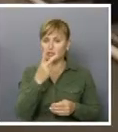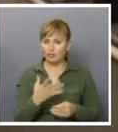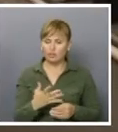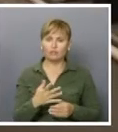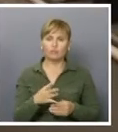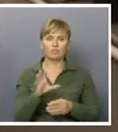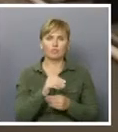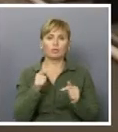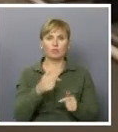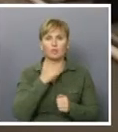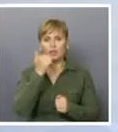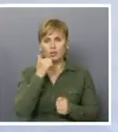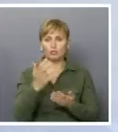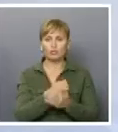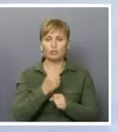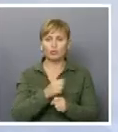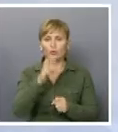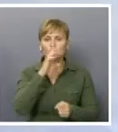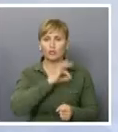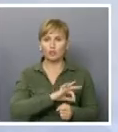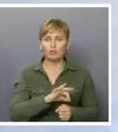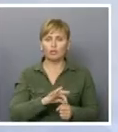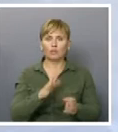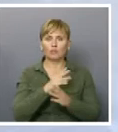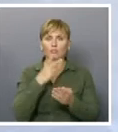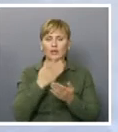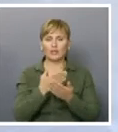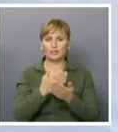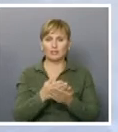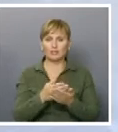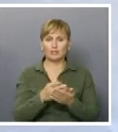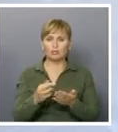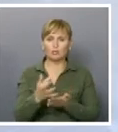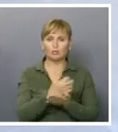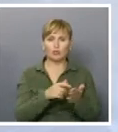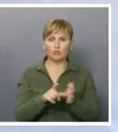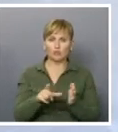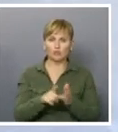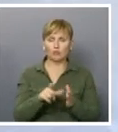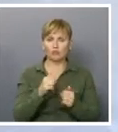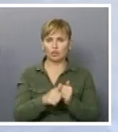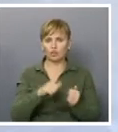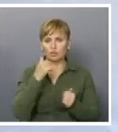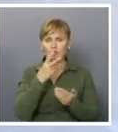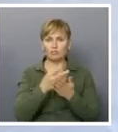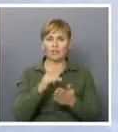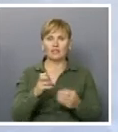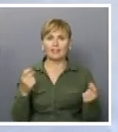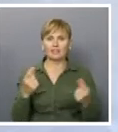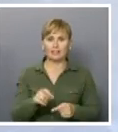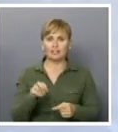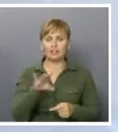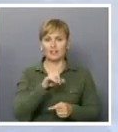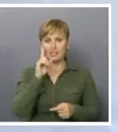Благодаря успешной работе департамента госдоходов прогнозные показатели по сбору налогов растут из года в год. Несмотря на кризис, как вы